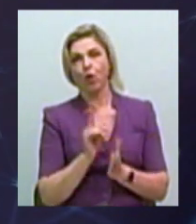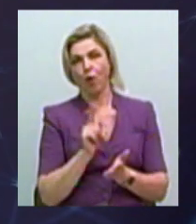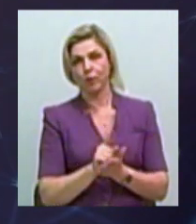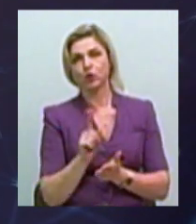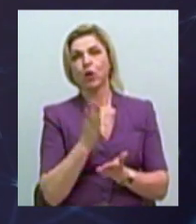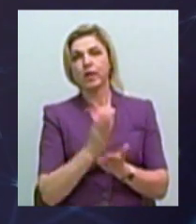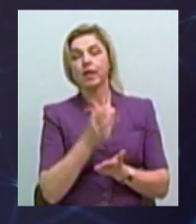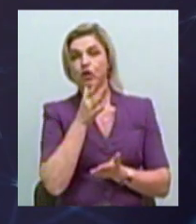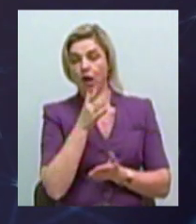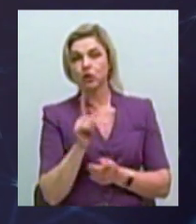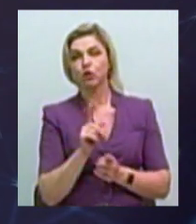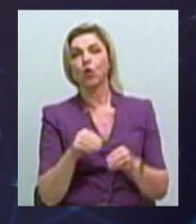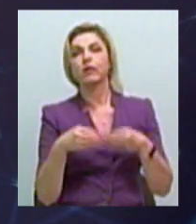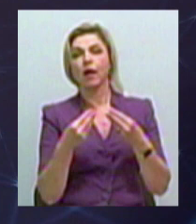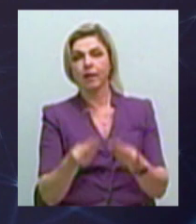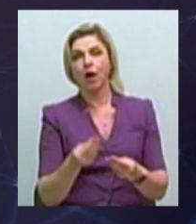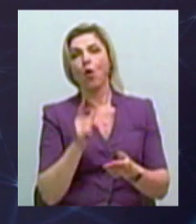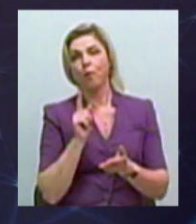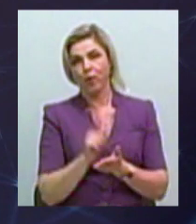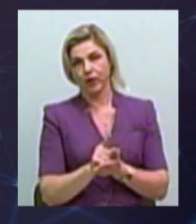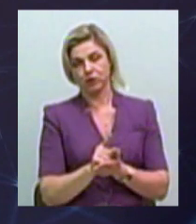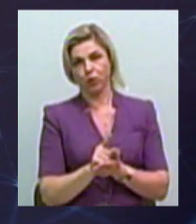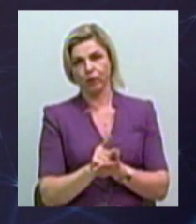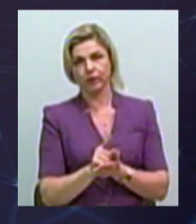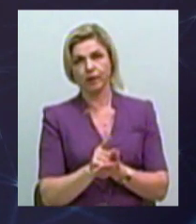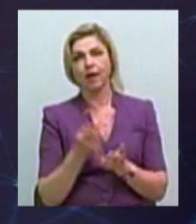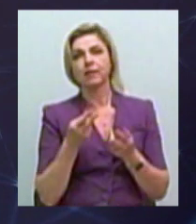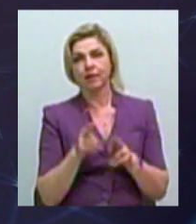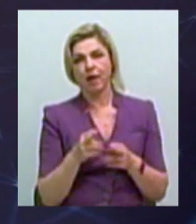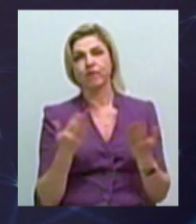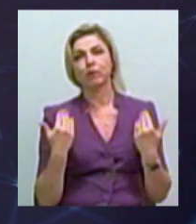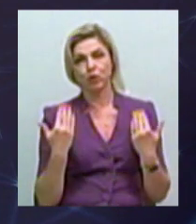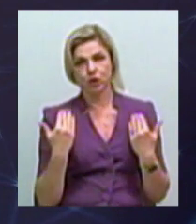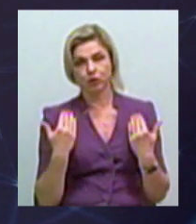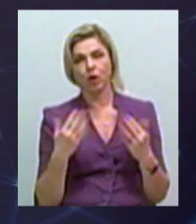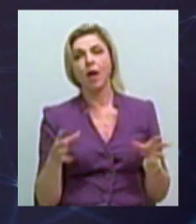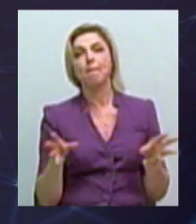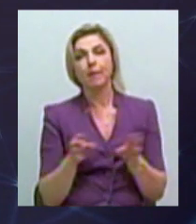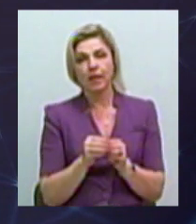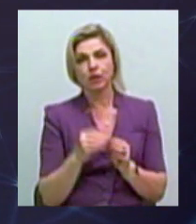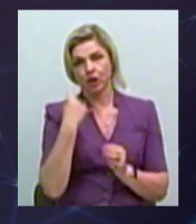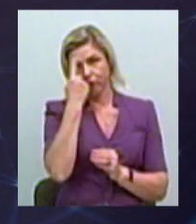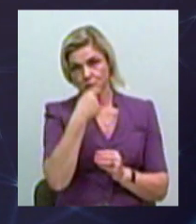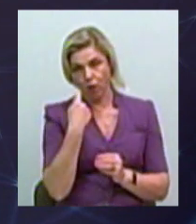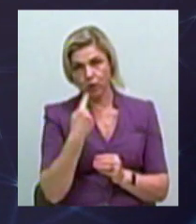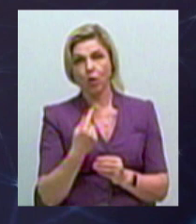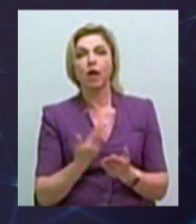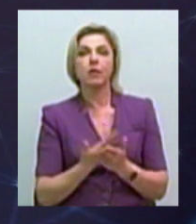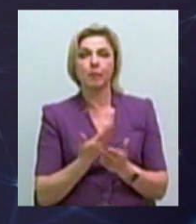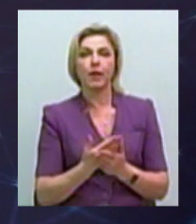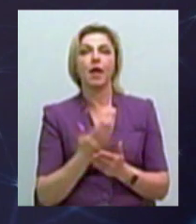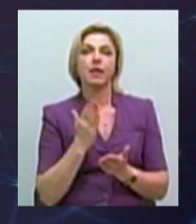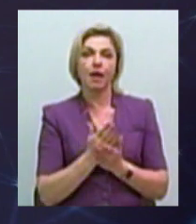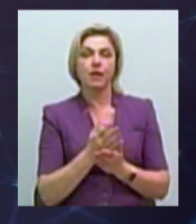є час, який надається обов'язково для відпочинку, спільного і індивідуального. Тобто є ті